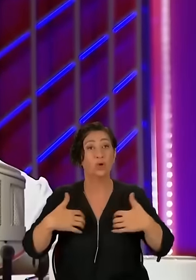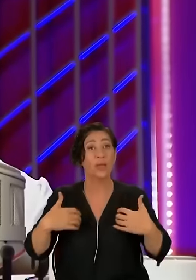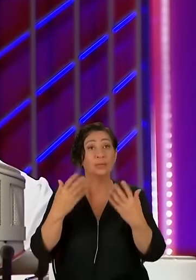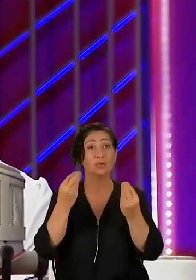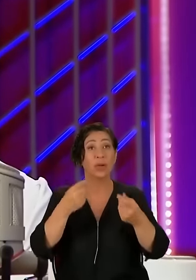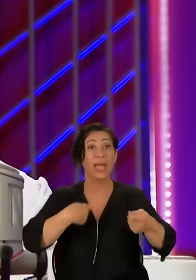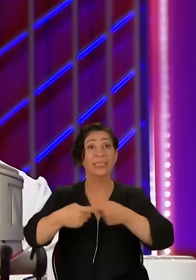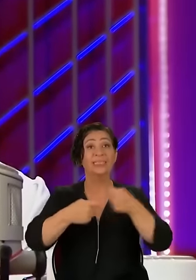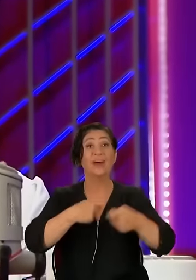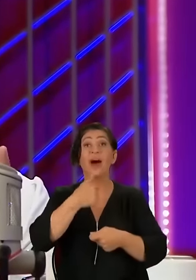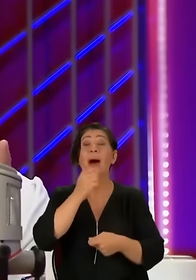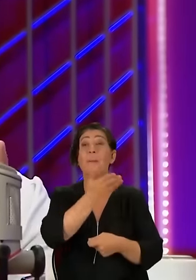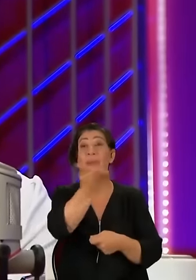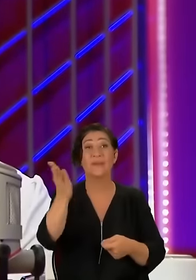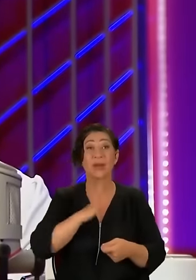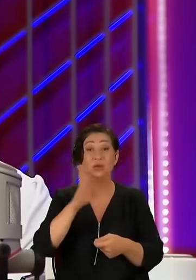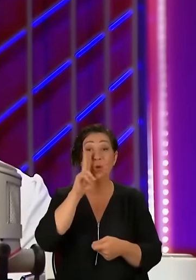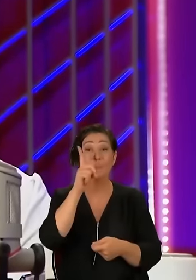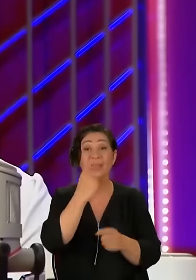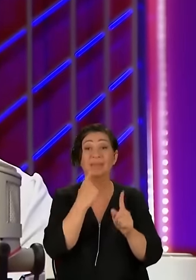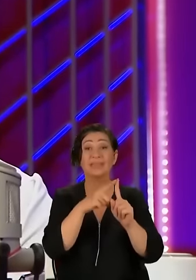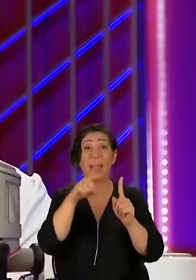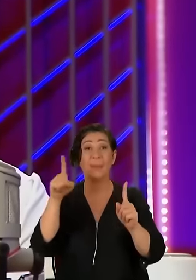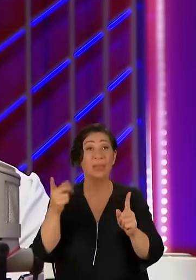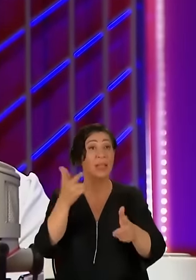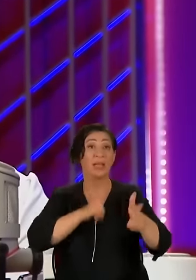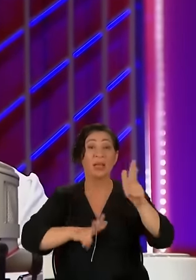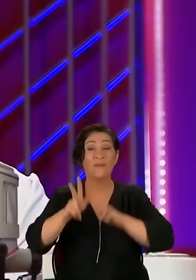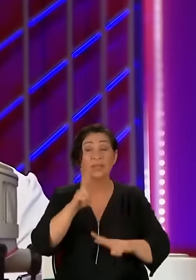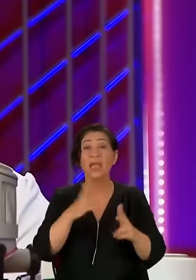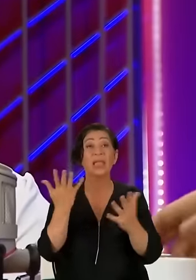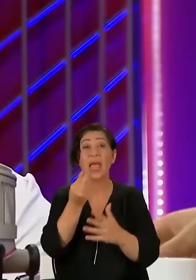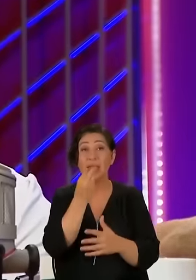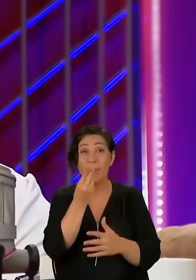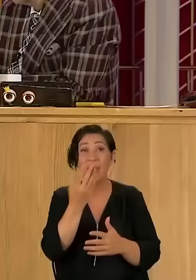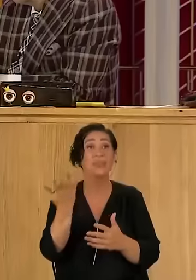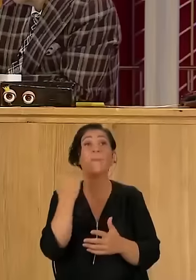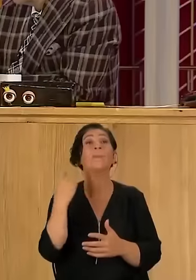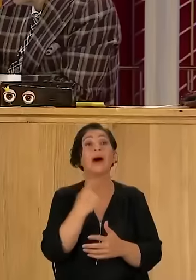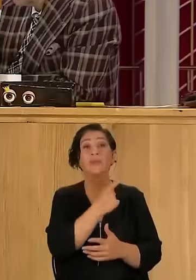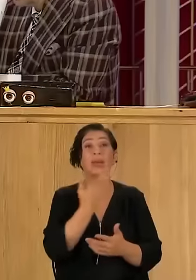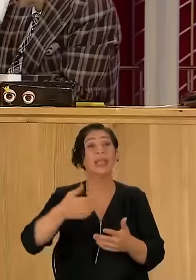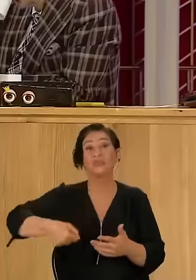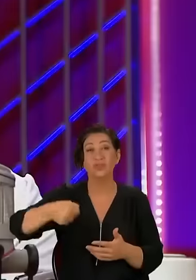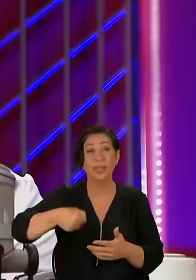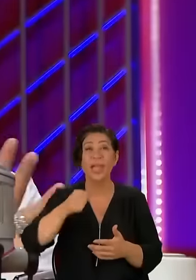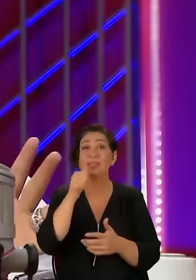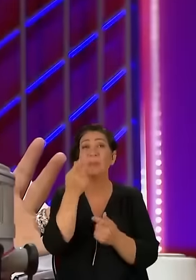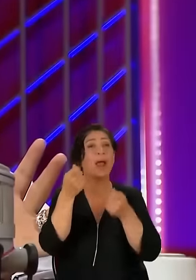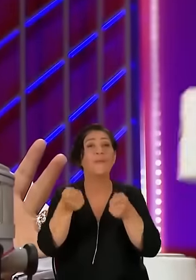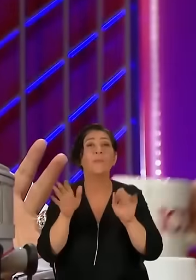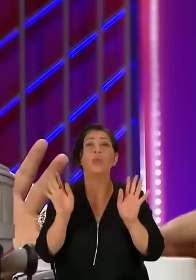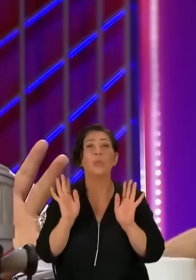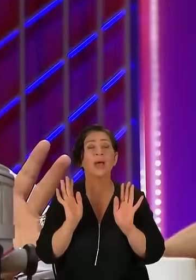birçok esnaf abiler var. Bir kere son bir yıldan beri ne kıyafete, ne yemeğe, ne parfüme, ne çantaya hiçbir şey